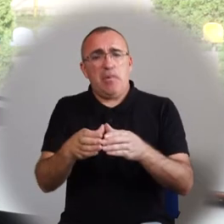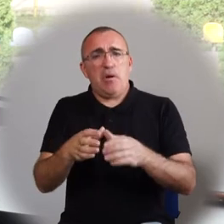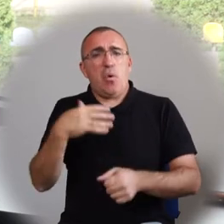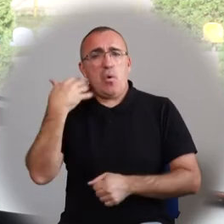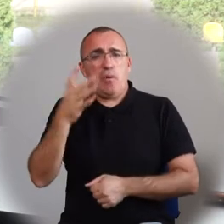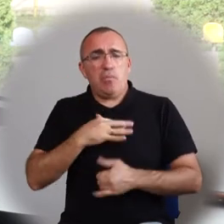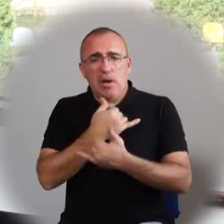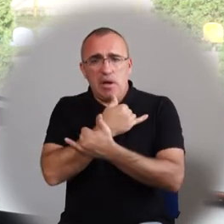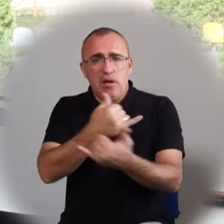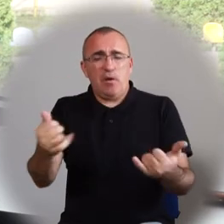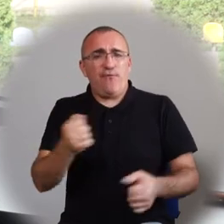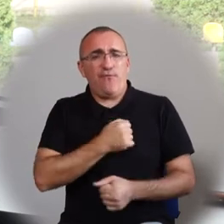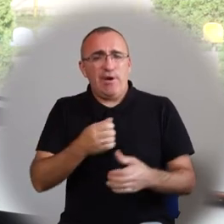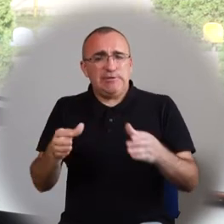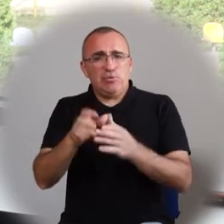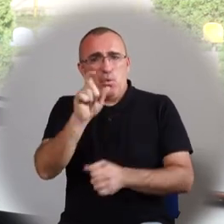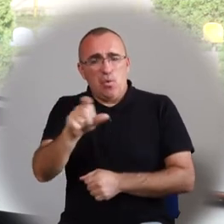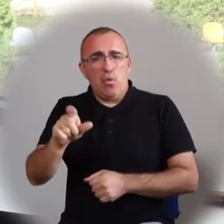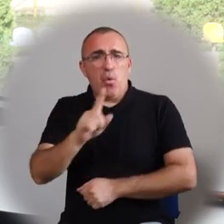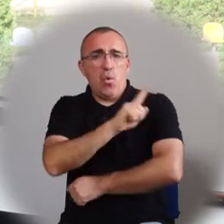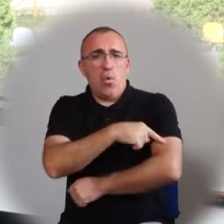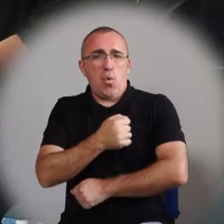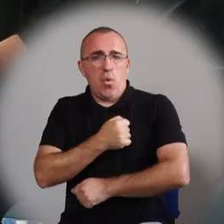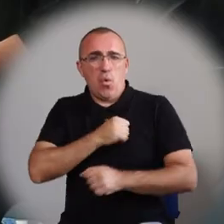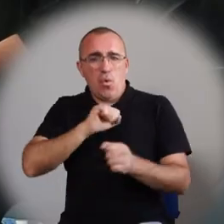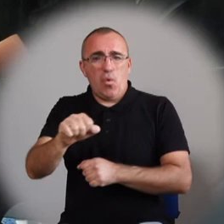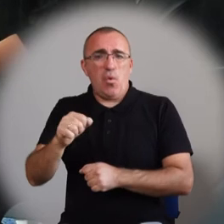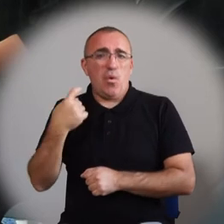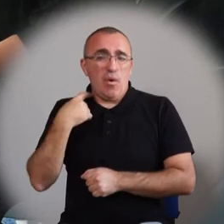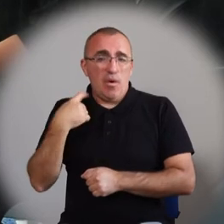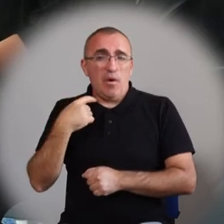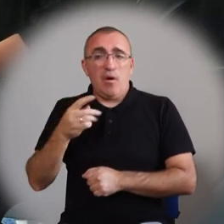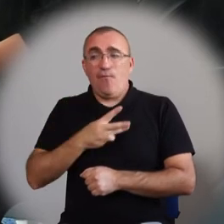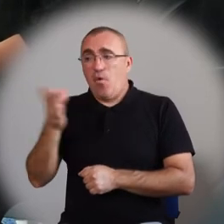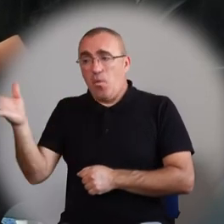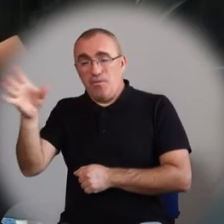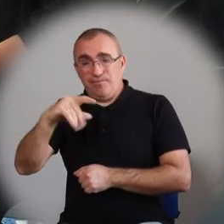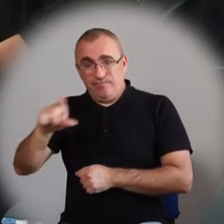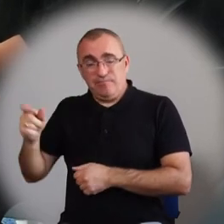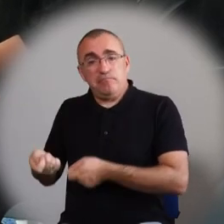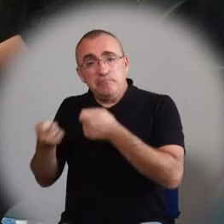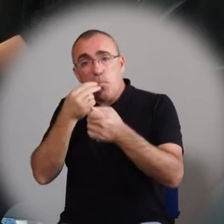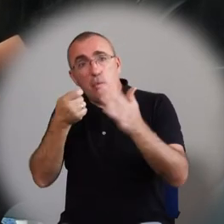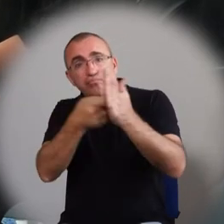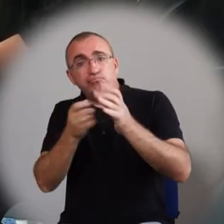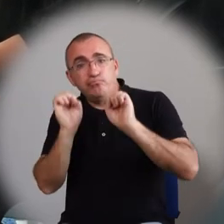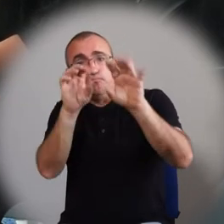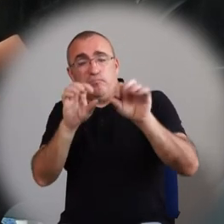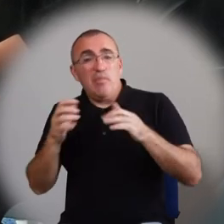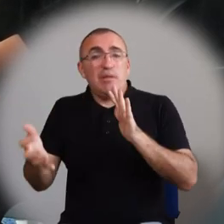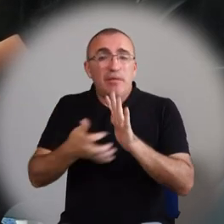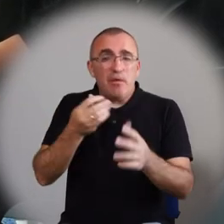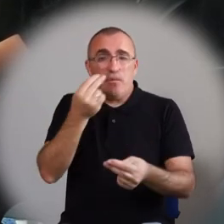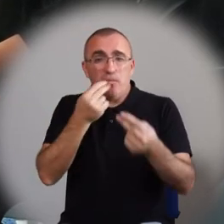була армія, коли забезпечення військових, госпіталь для ветеранів Кропивницький, волонтери привозять продукти харчування,